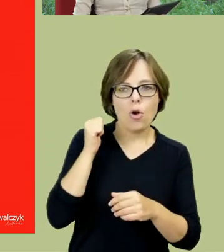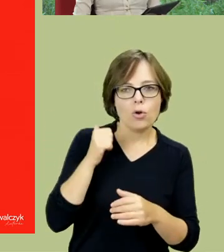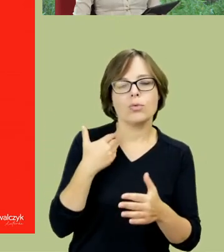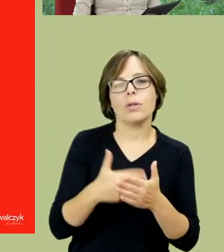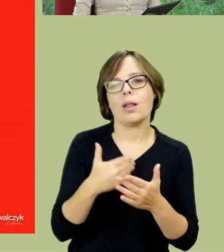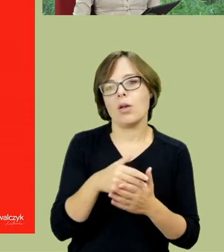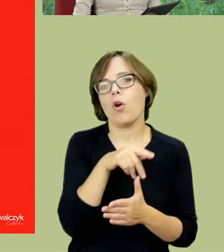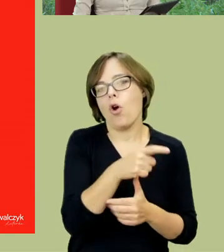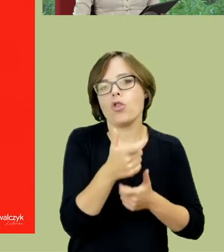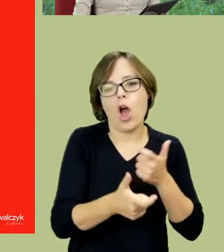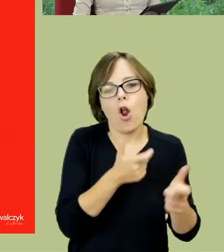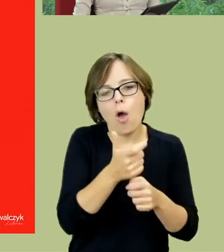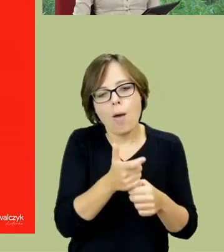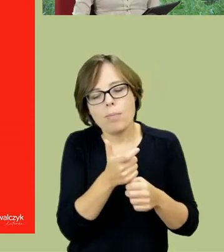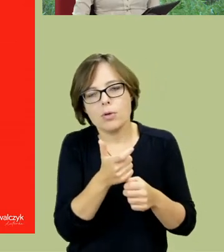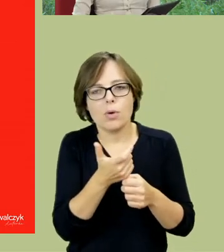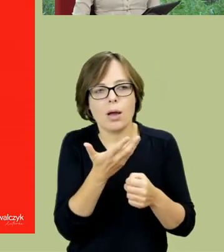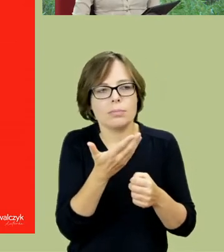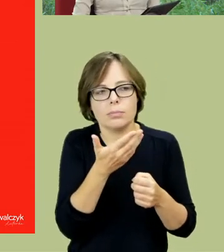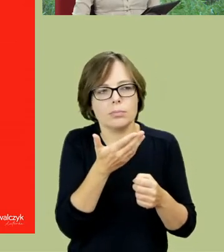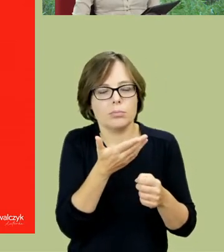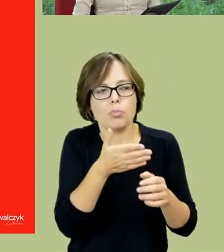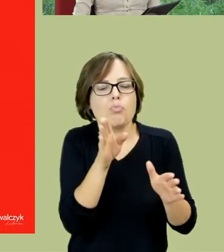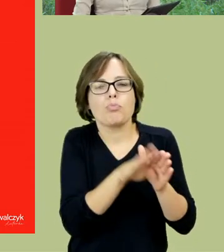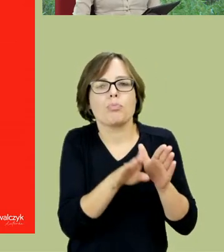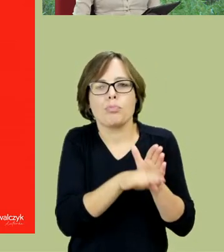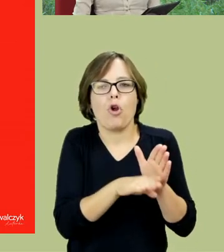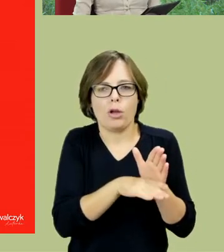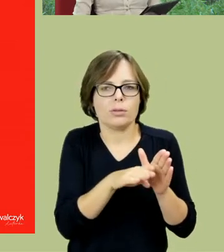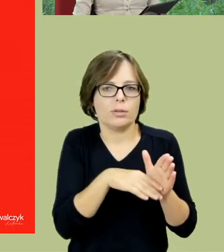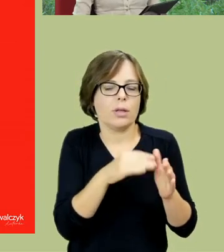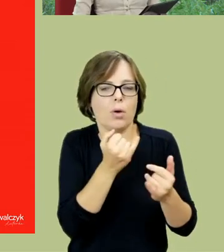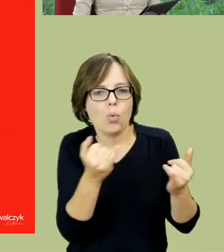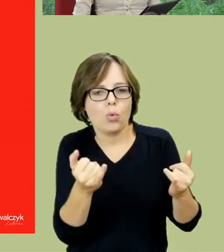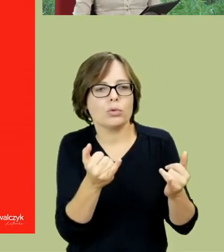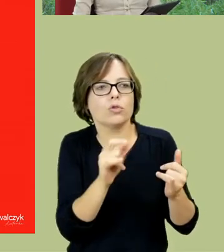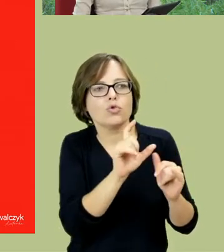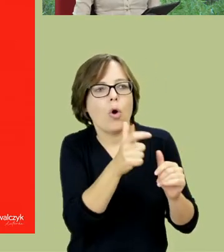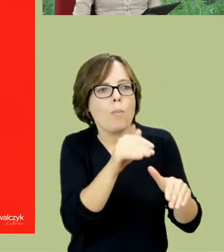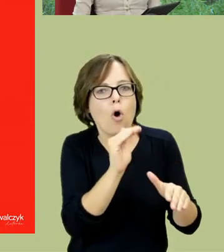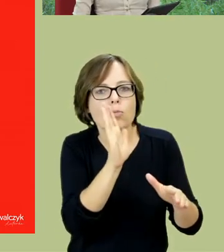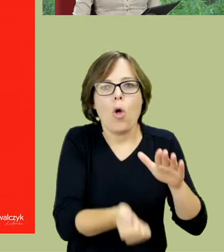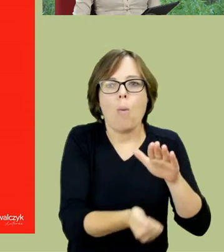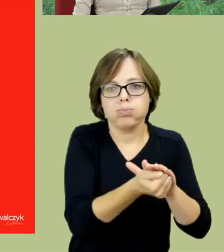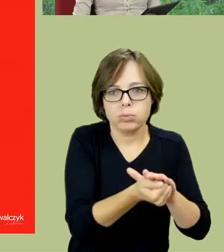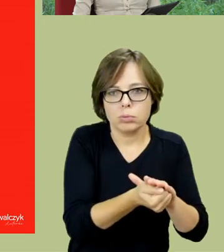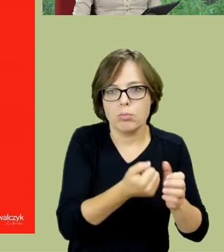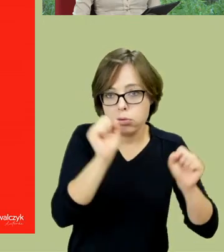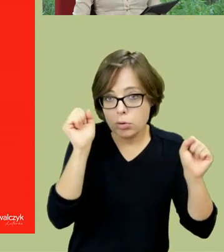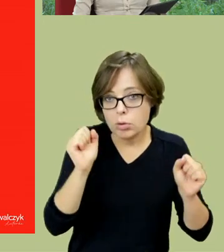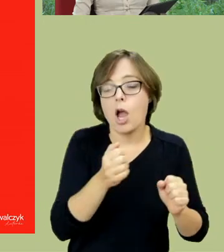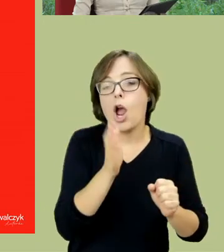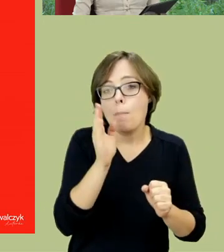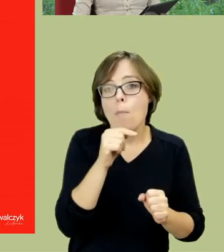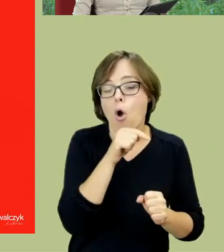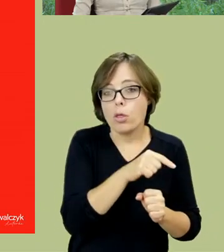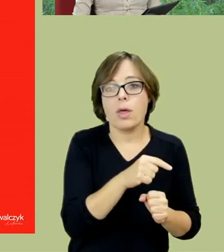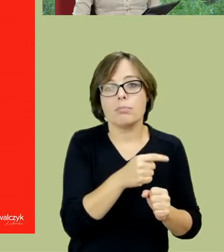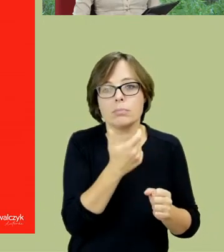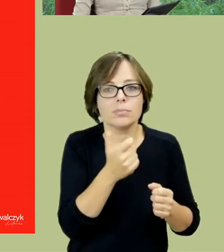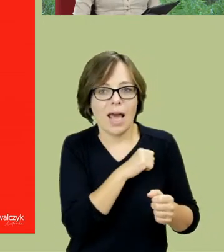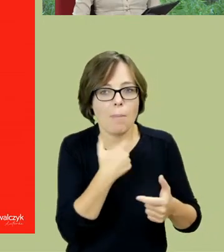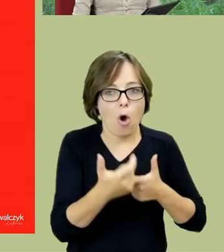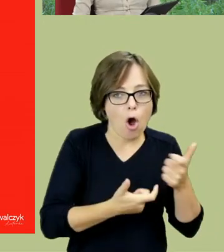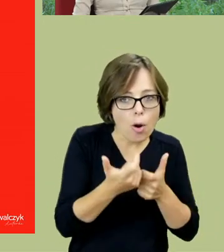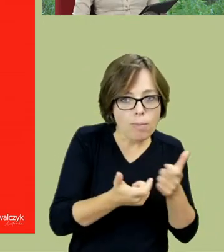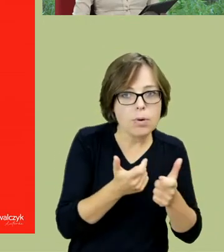takich prymitywnych ładunków wybuchowych, prymitywnych, acz skutecznych, i akcjami właśnie sabotażowymi, dywersyjnymi